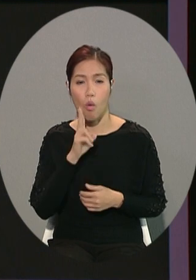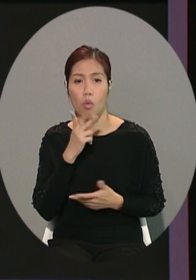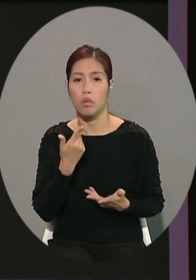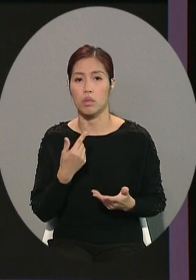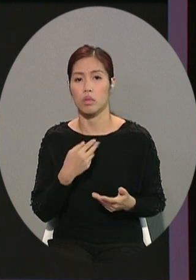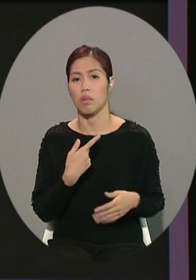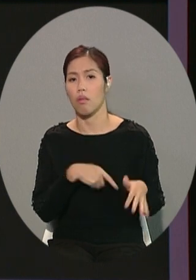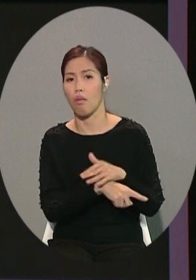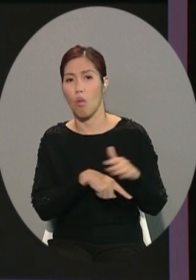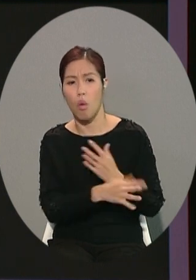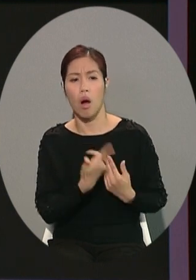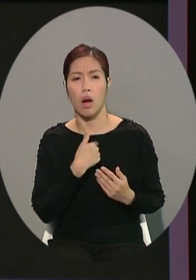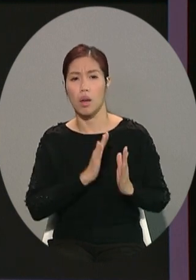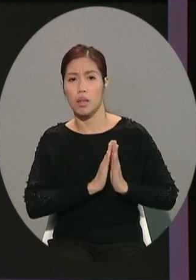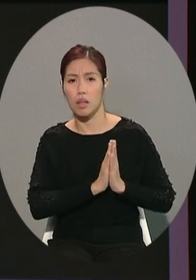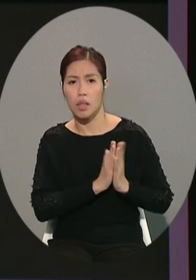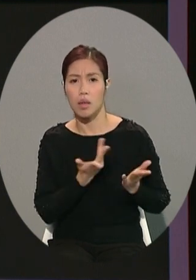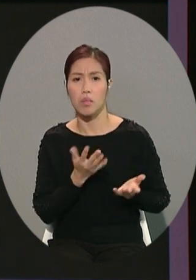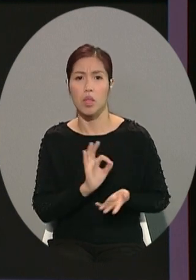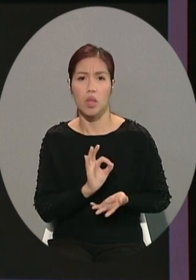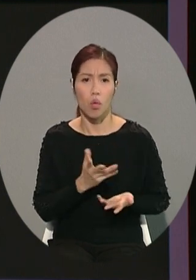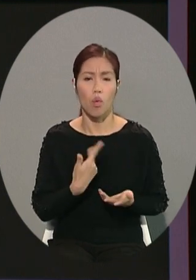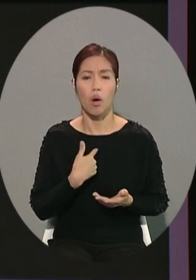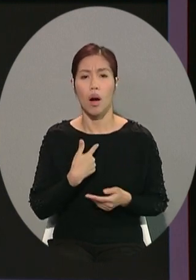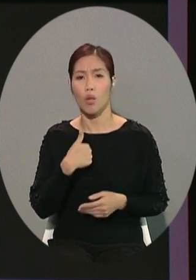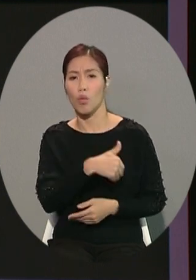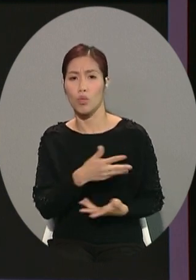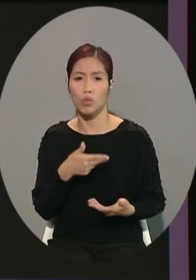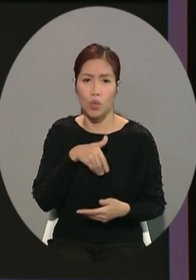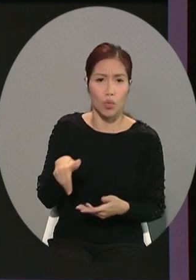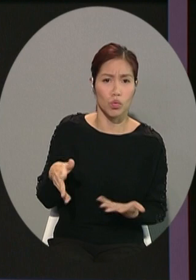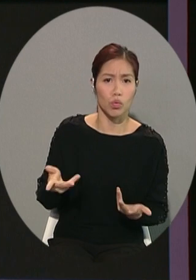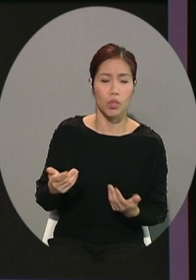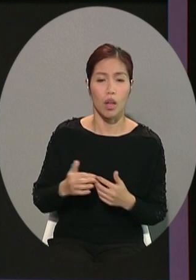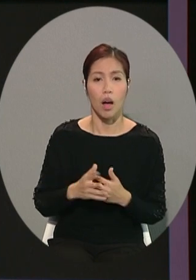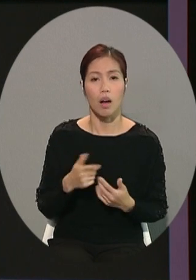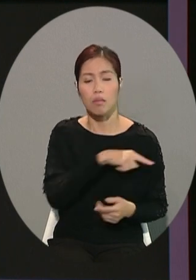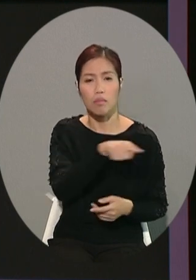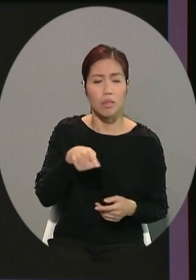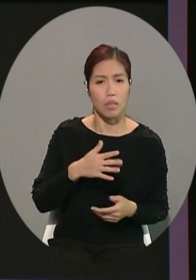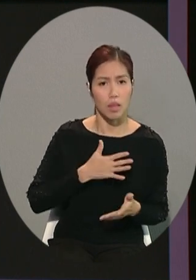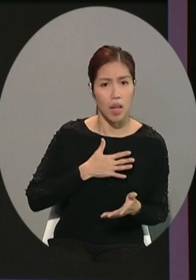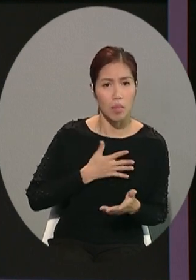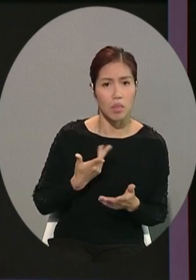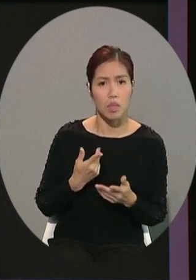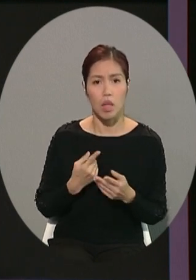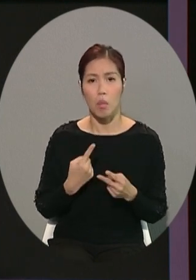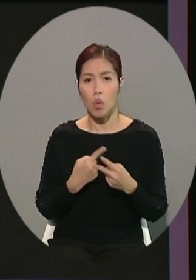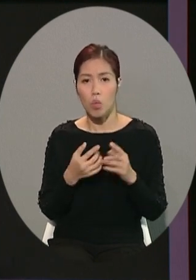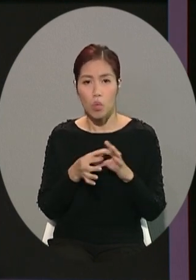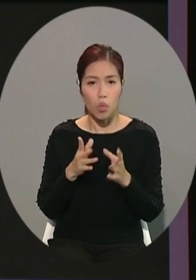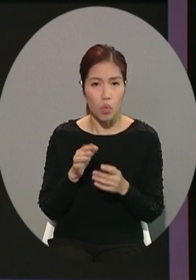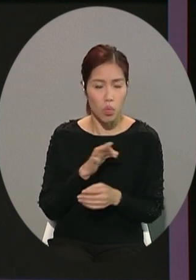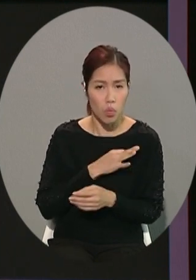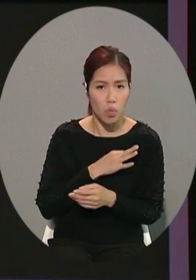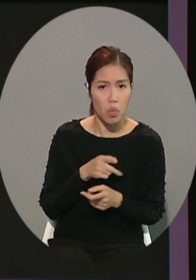絕或者難以協調。咁而好多街坊都好擔心啦，咁好擔心就係話，即係驚可能俾工聯會贏得利啦。咁我